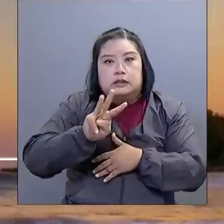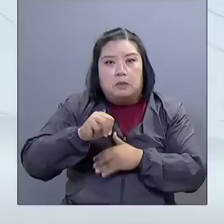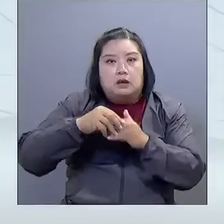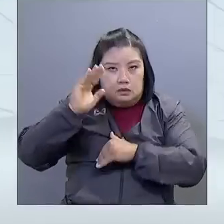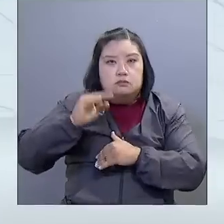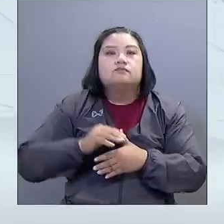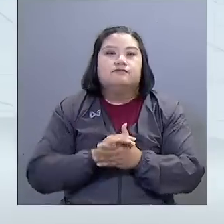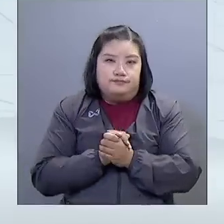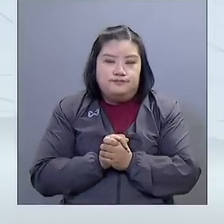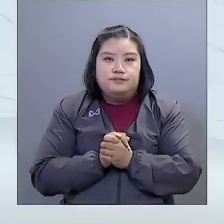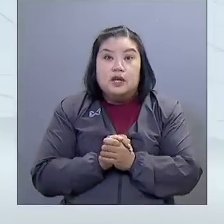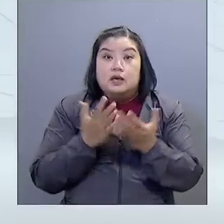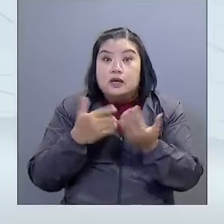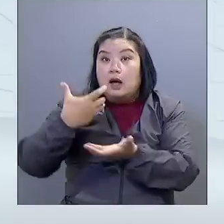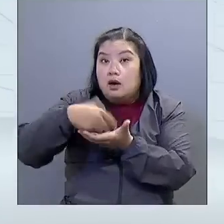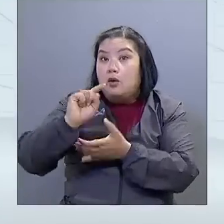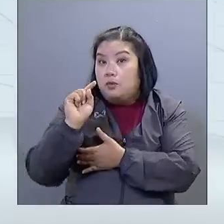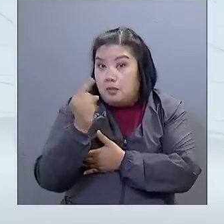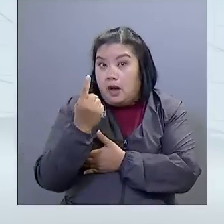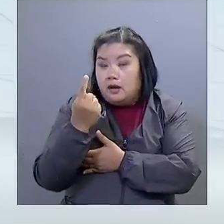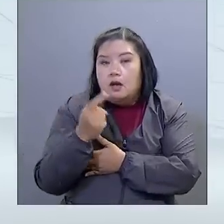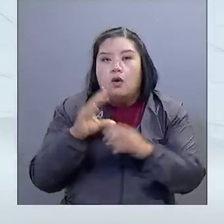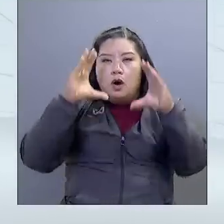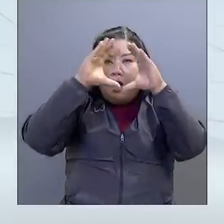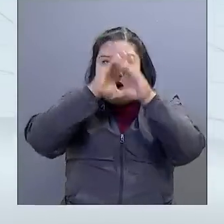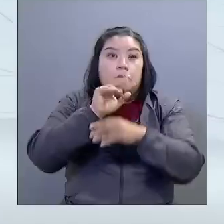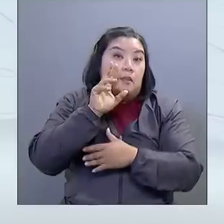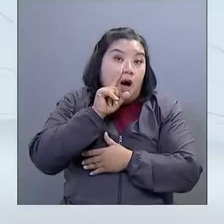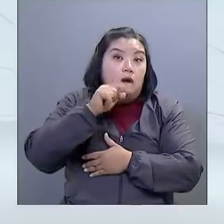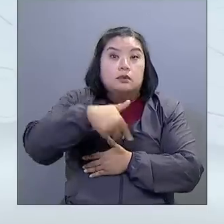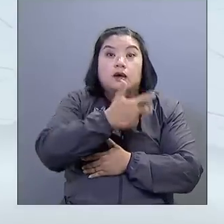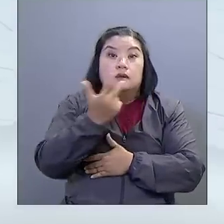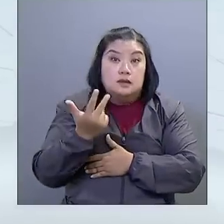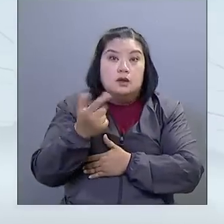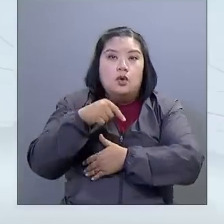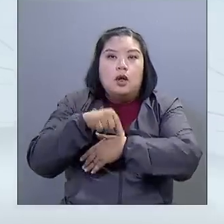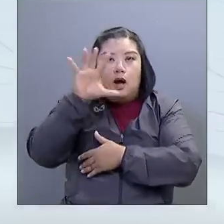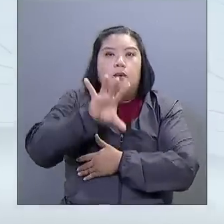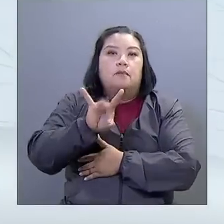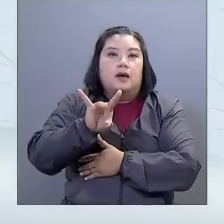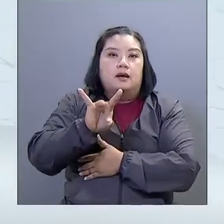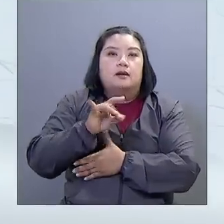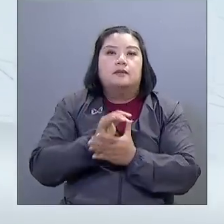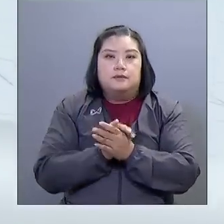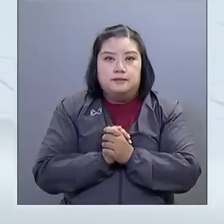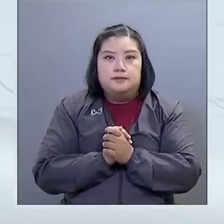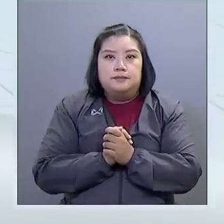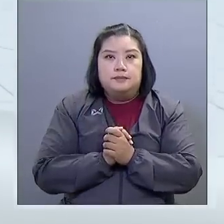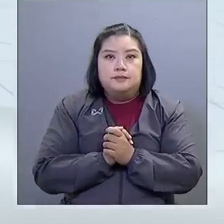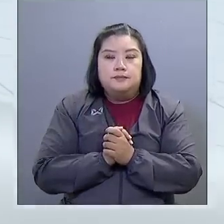ค่ะและกลับมาติดตามรายงานสภาพอากาศได้ใหม่ในช่วงข่าวค่ำมิติใหม่เวลาก่อน 2:00 น.สำหรับช่วงนี้สวัสดีค่ะ